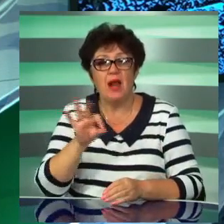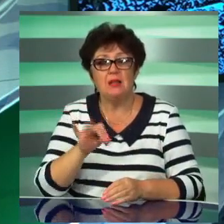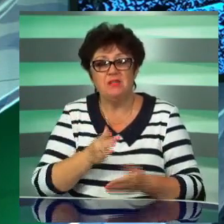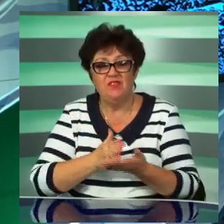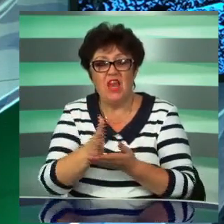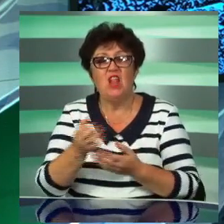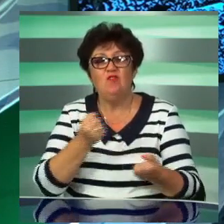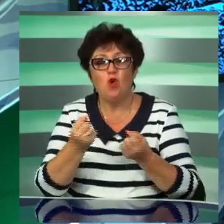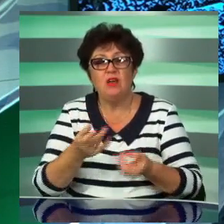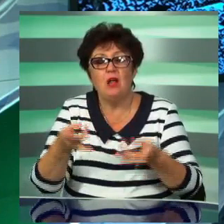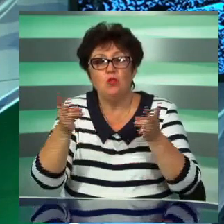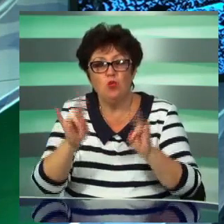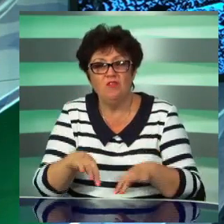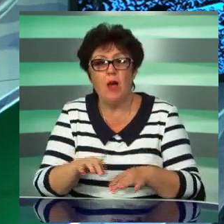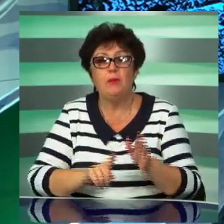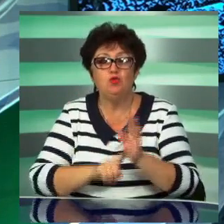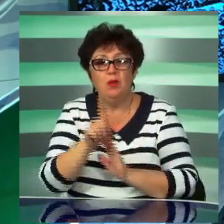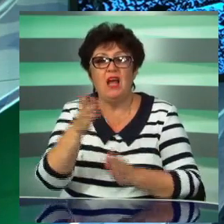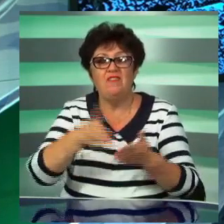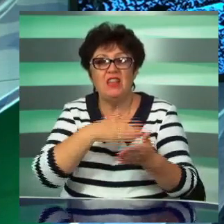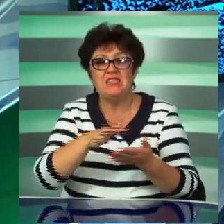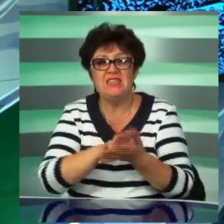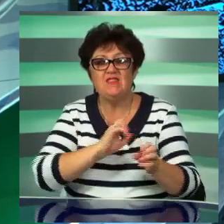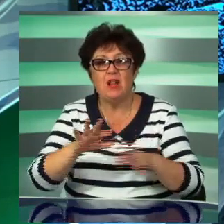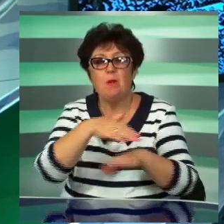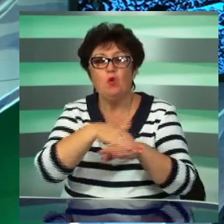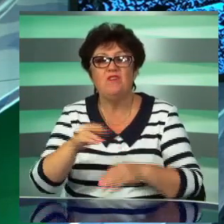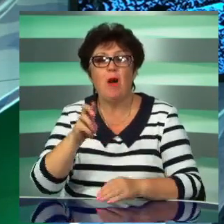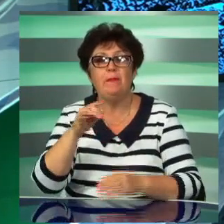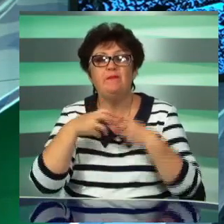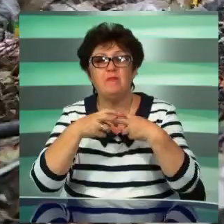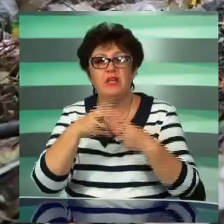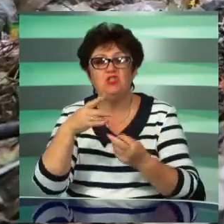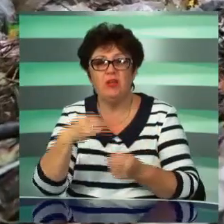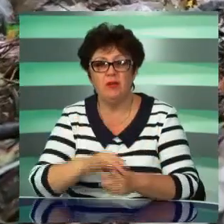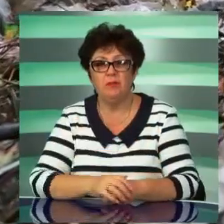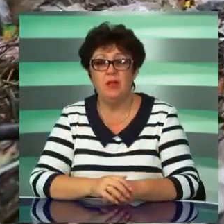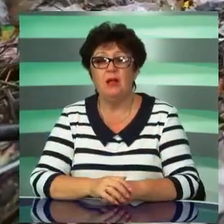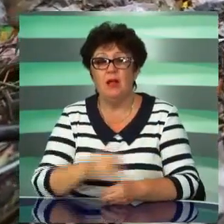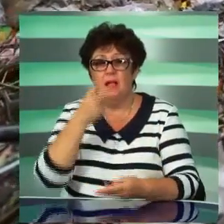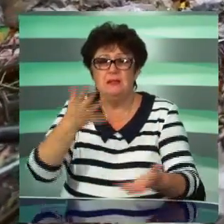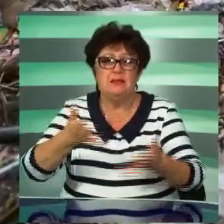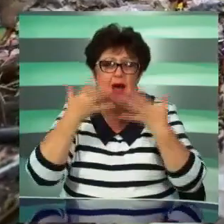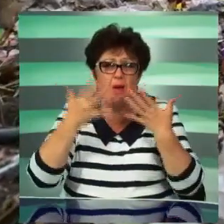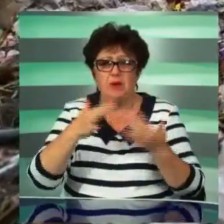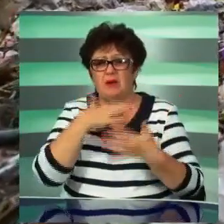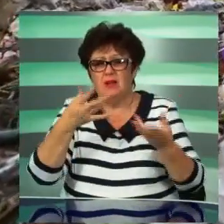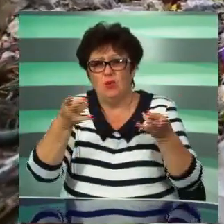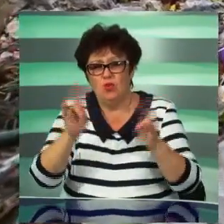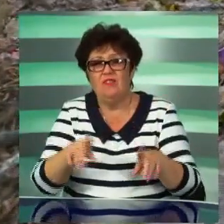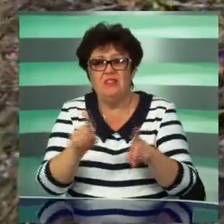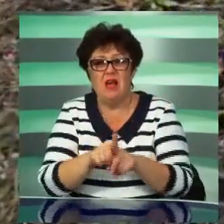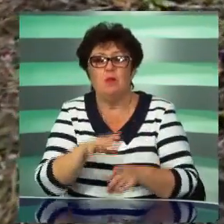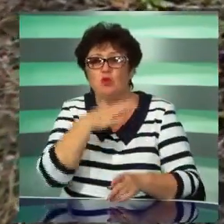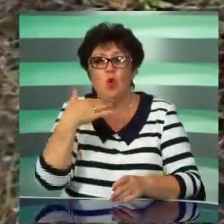сфере твердых коммунальных отходов приступили к ликвидации свалки по улице Фабричной. Палитра запахов и горы отходов. Вот так не